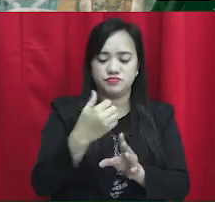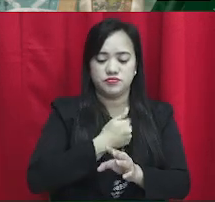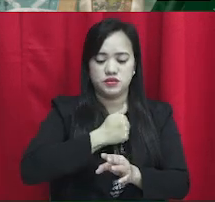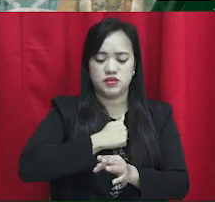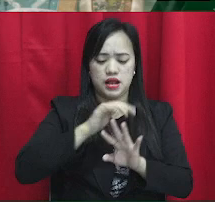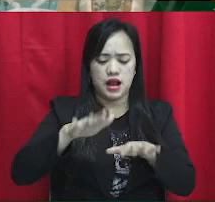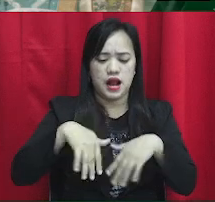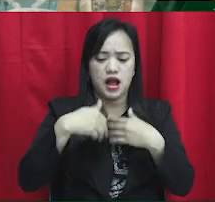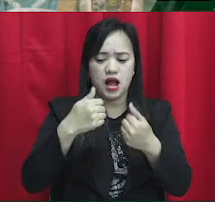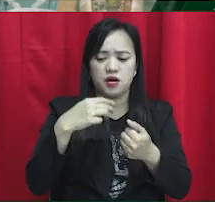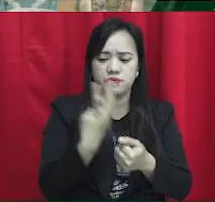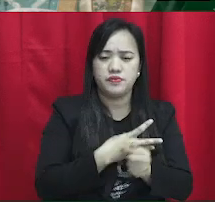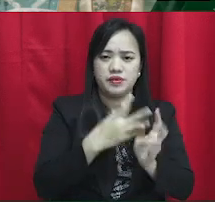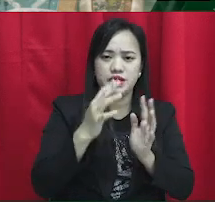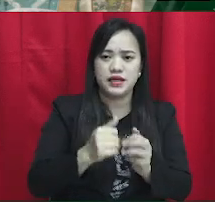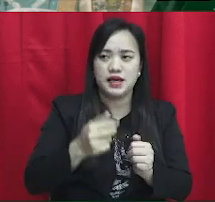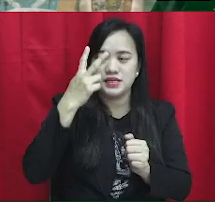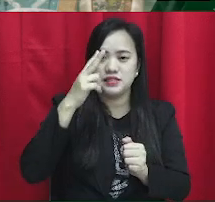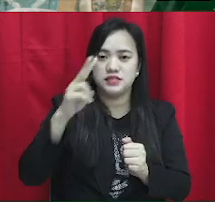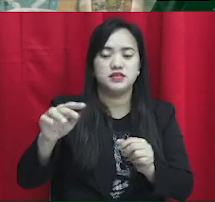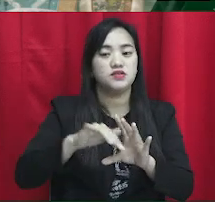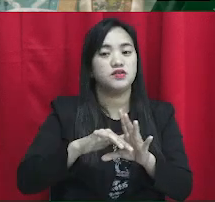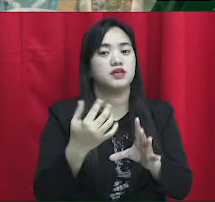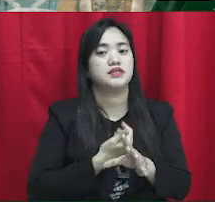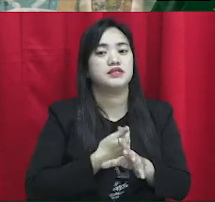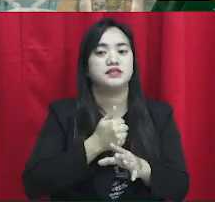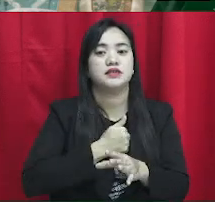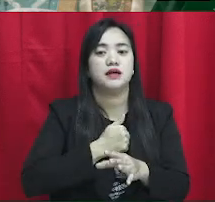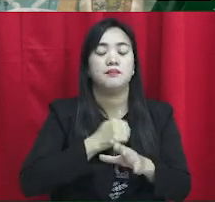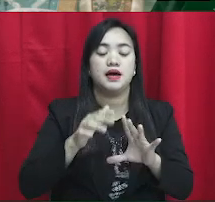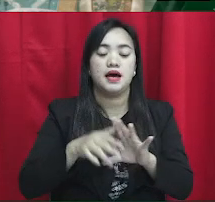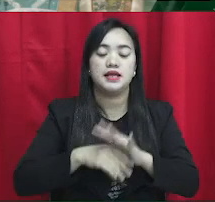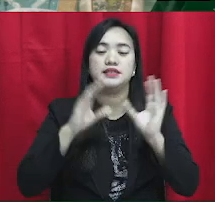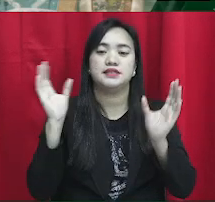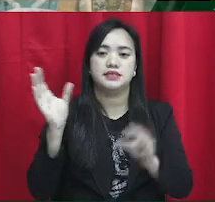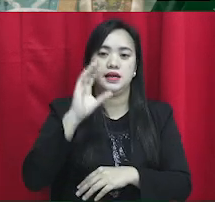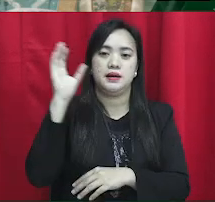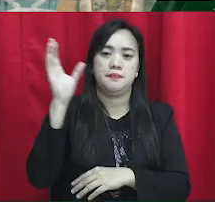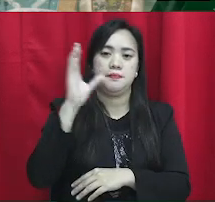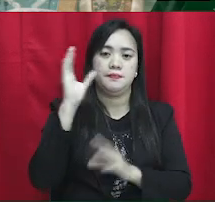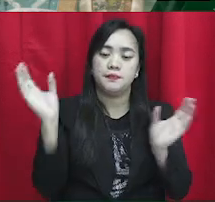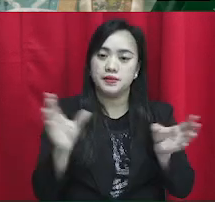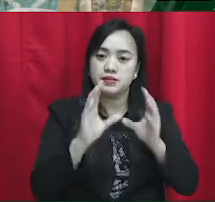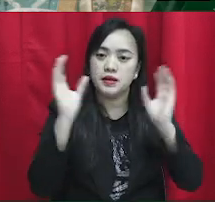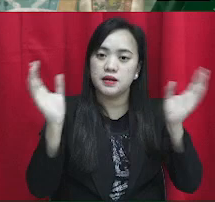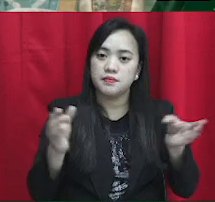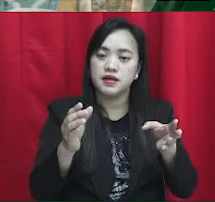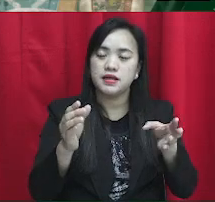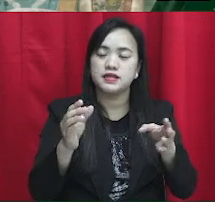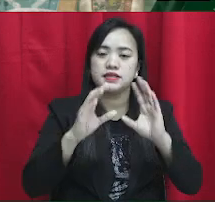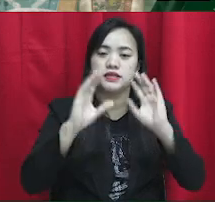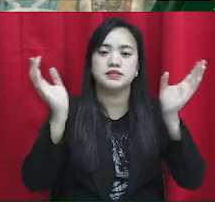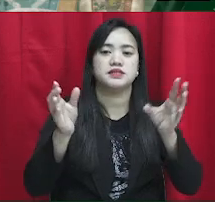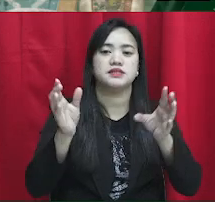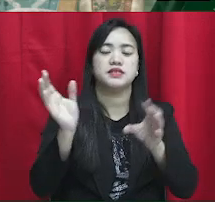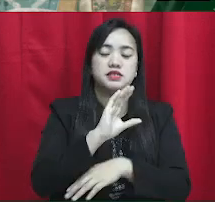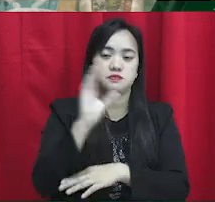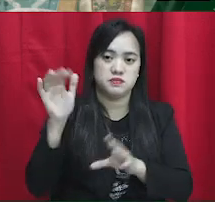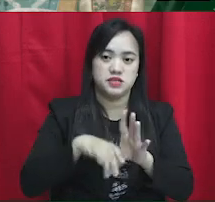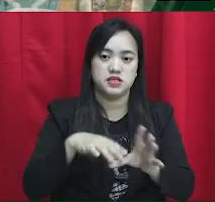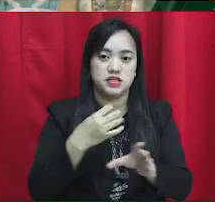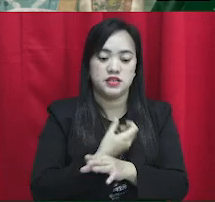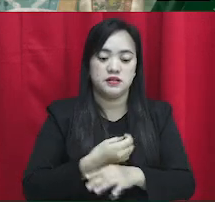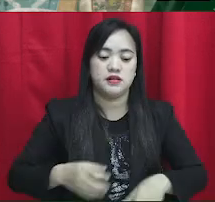nadidetermine, kung paano natin talaga sineselebrate ang kapaskuhan, lalong-lalo sa pamilya natin. And for this